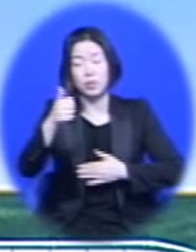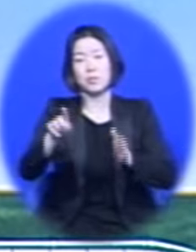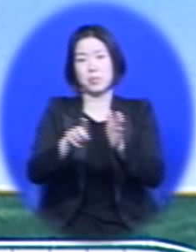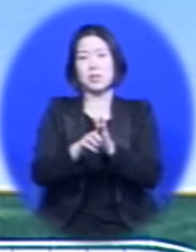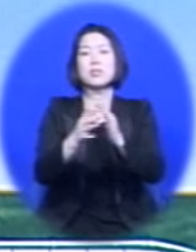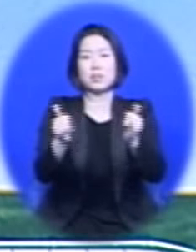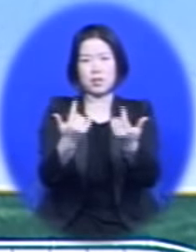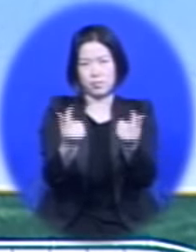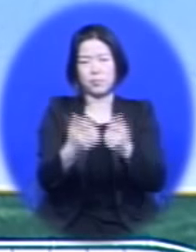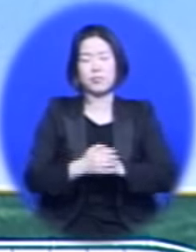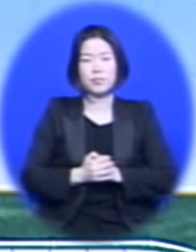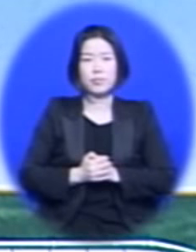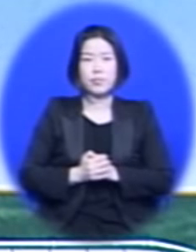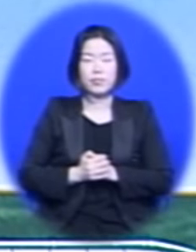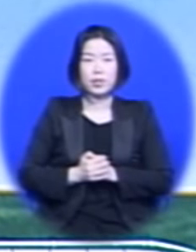사람입니다.